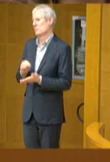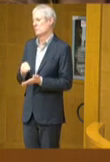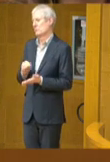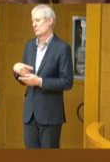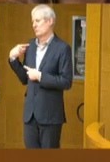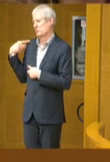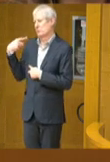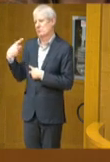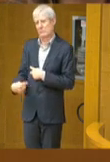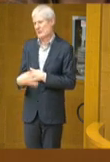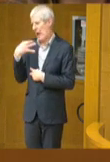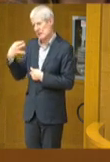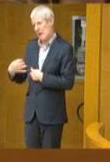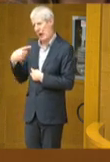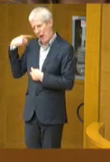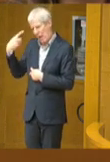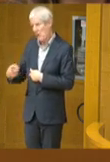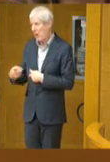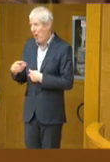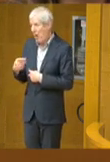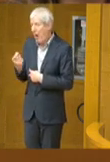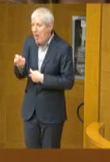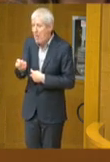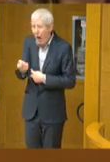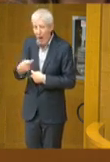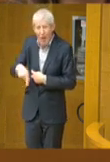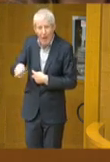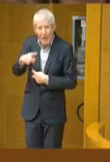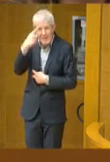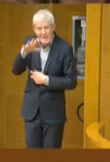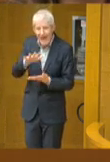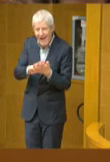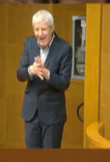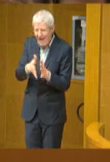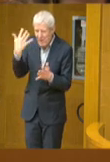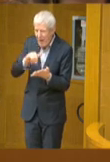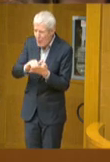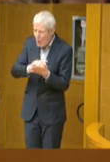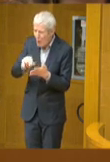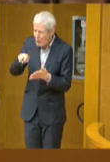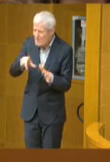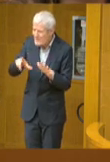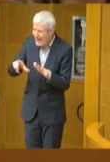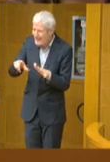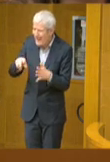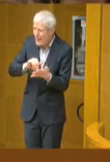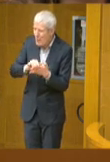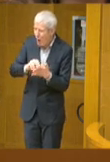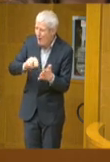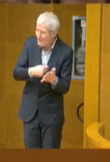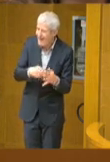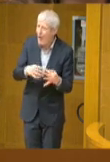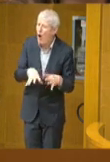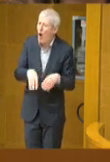artefice da sempre. Pochi sanno che la Convenzione ONU, firmata a New York nel 2007, di fatto inizia il suo